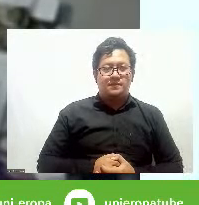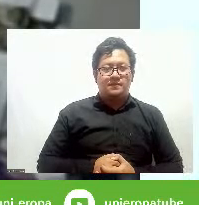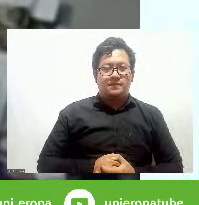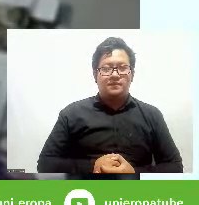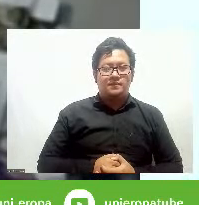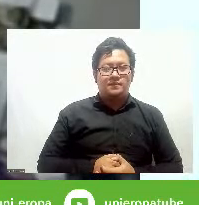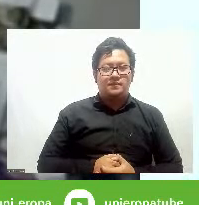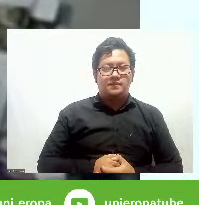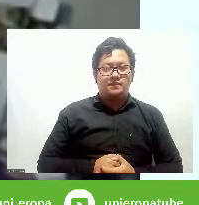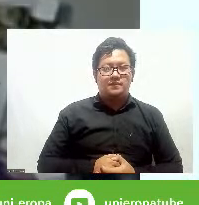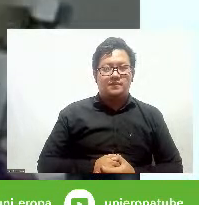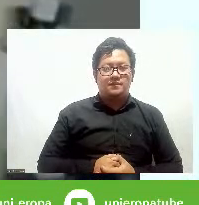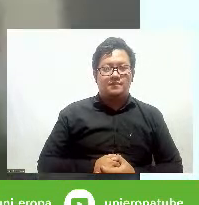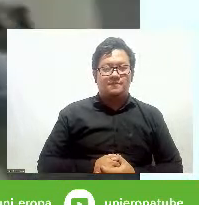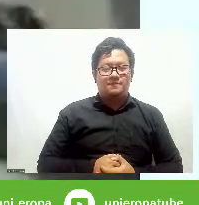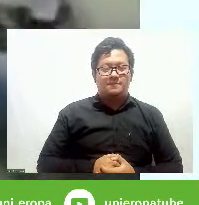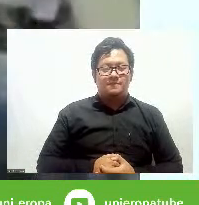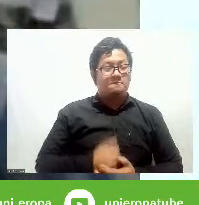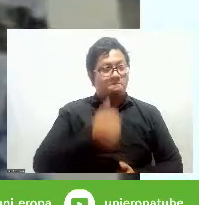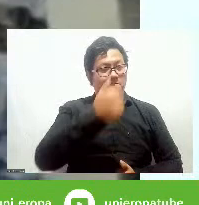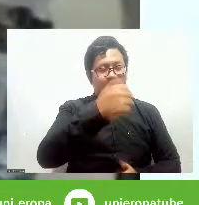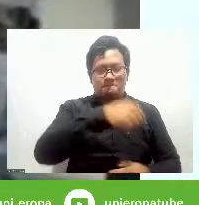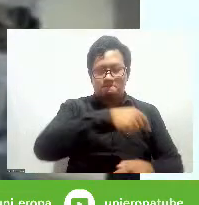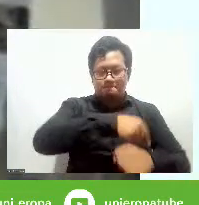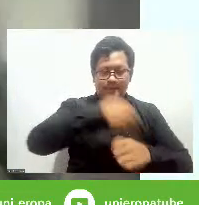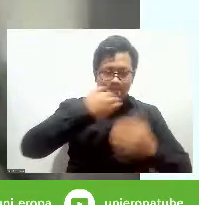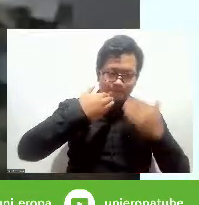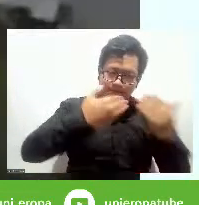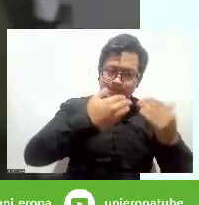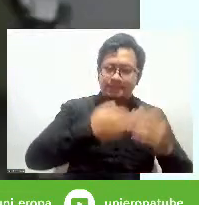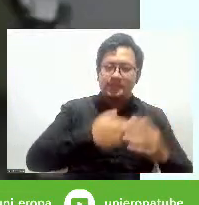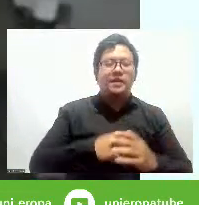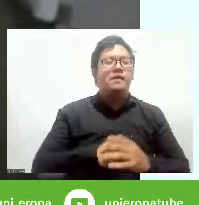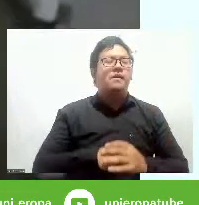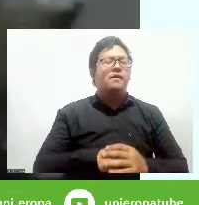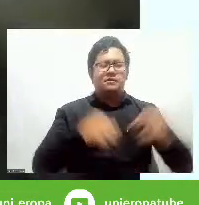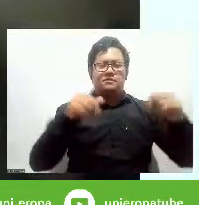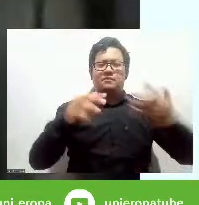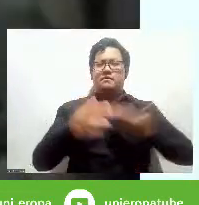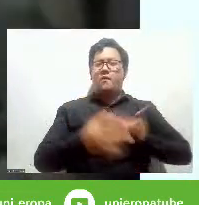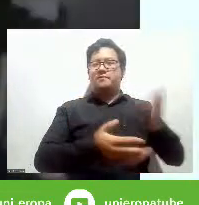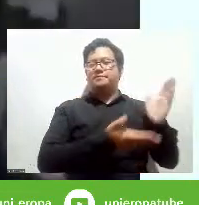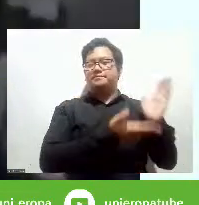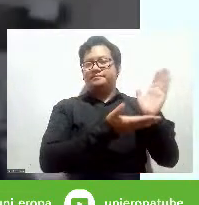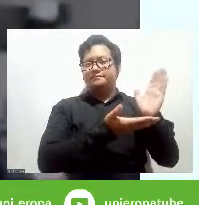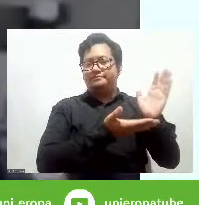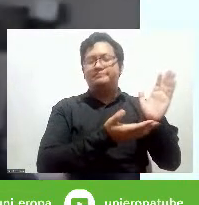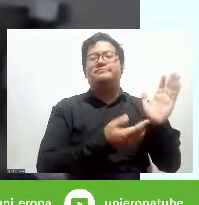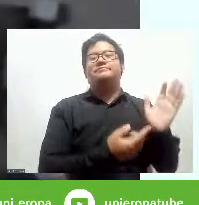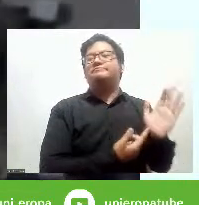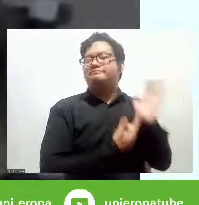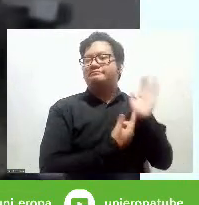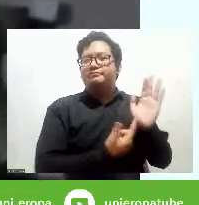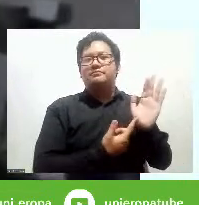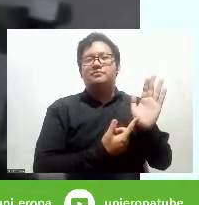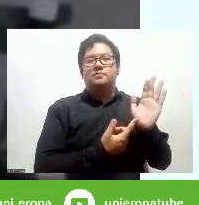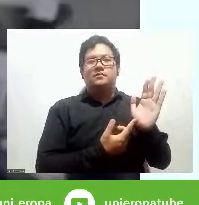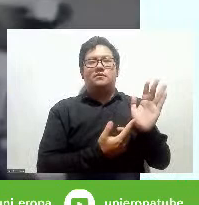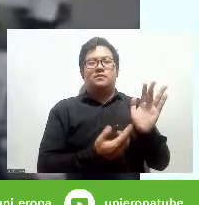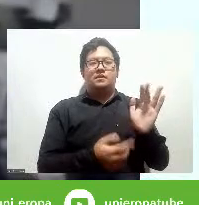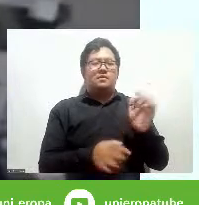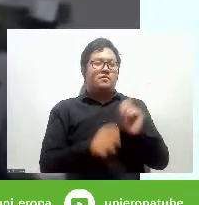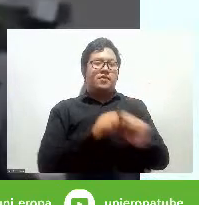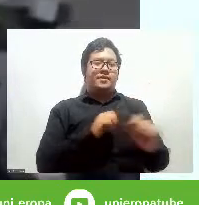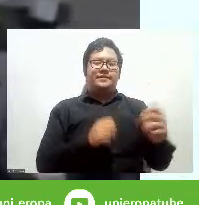baik Terima kasih waktunya ini saya memperkenalkan ini eh kita membuat tas belanja